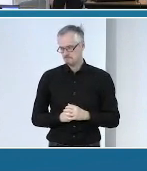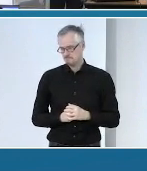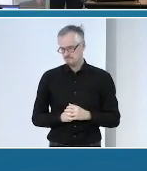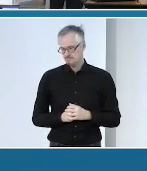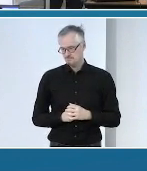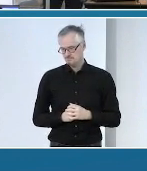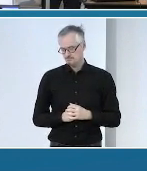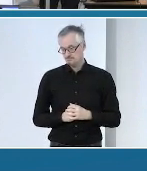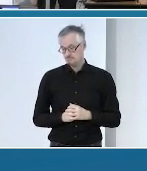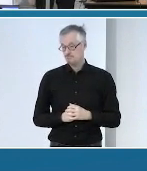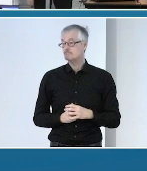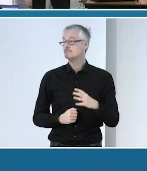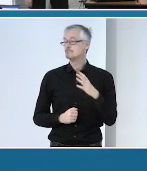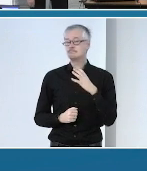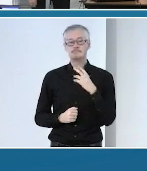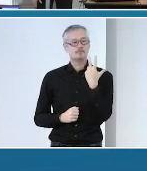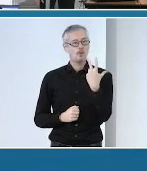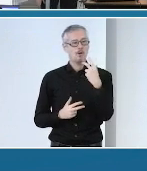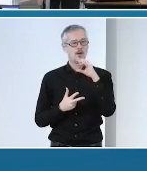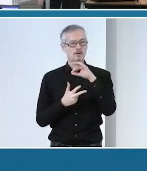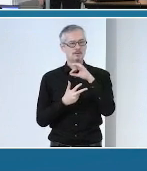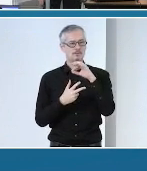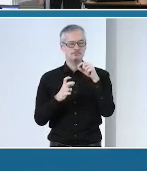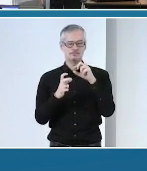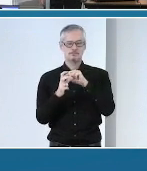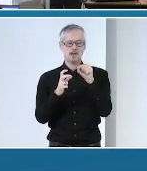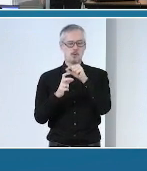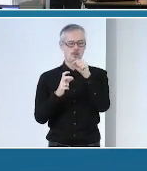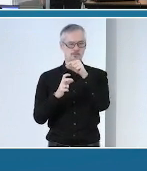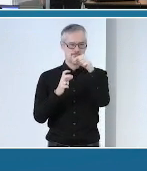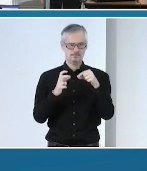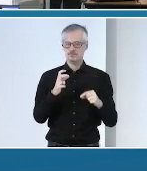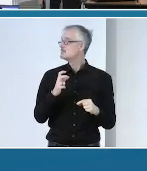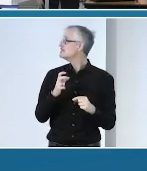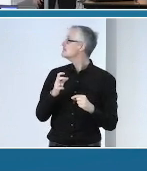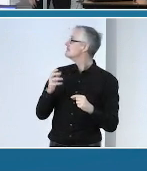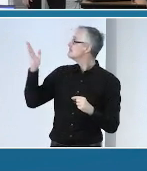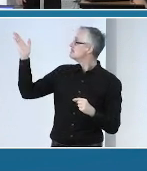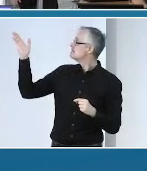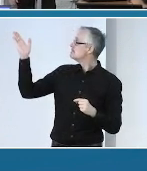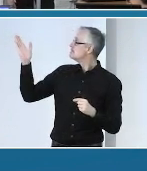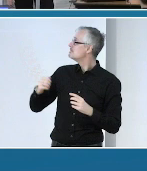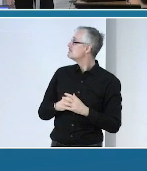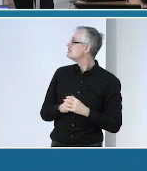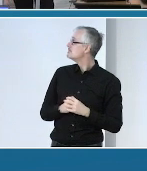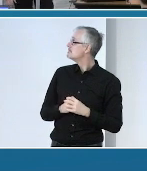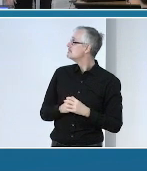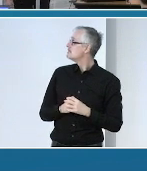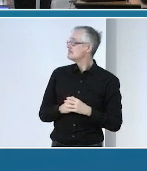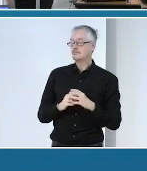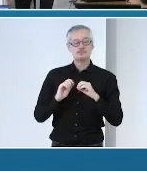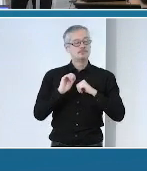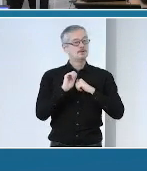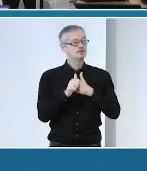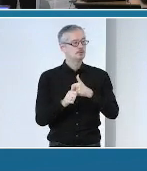Et donc, il y a 3 canaux semi-circulaires, ça c'est la deuxième partie, qui eux répondent aux accélérations angulaires. Alors, on n'est